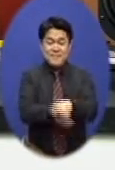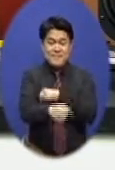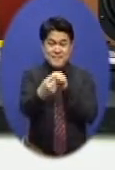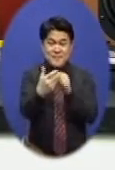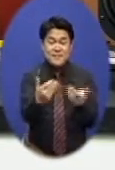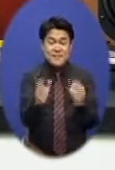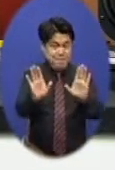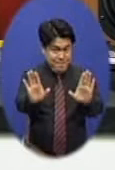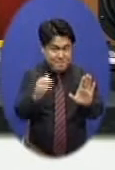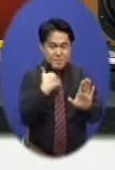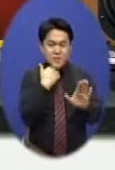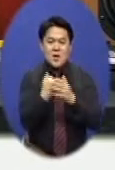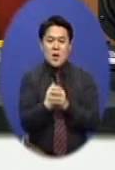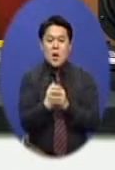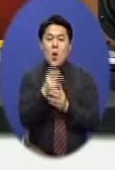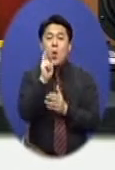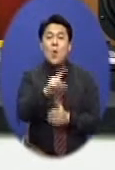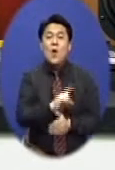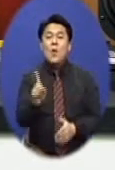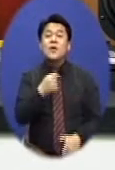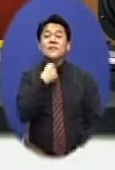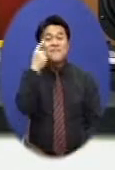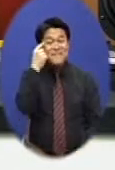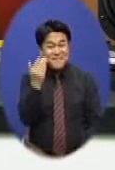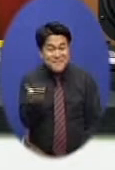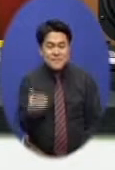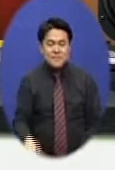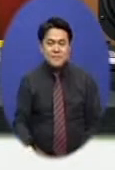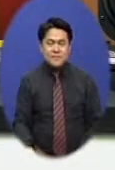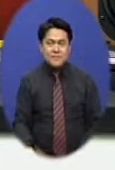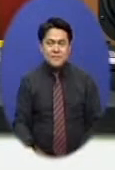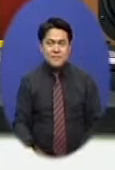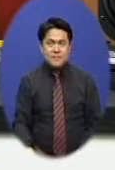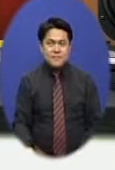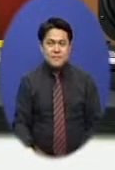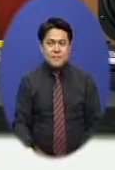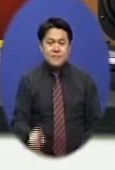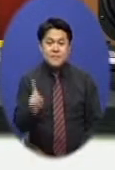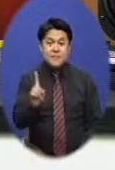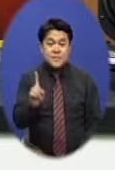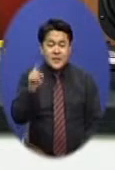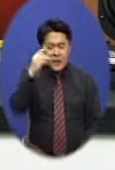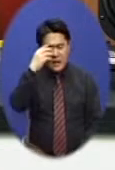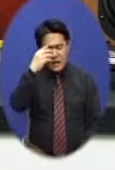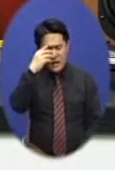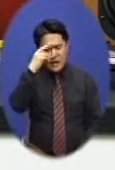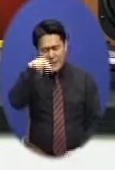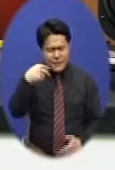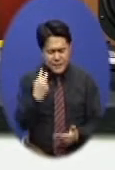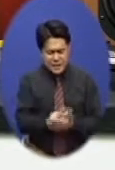말씀 나누시기 전에 네. 그 어떤 곡 부르실지 네, 여쭤볼게요. 서유경 씨의 쓰러집니다. 아.